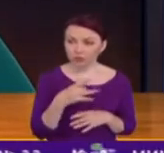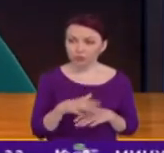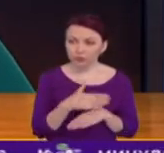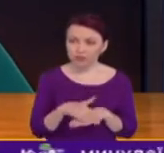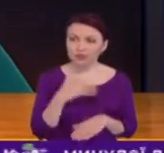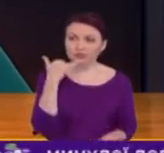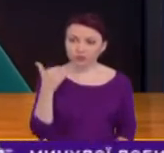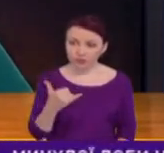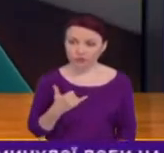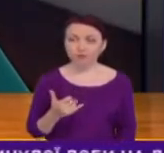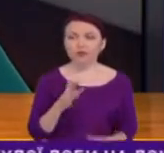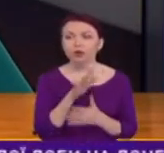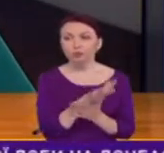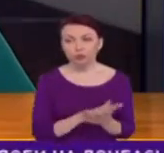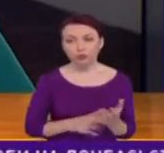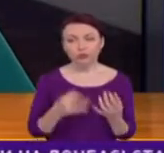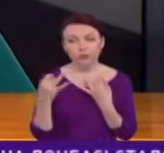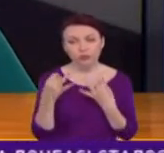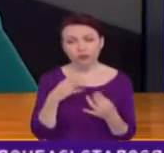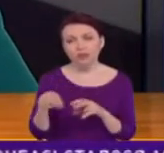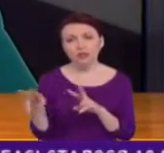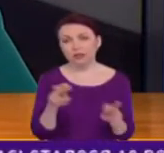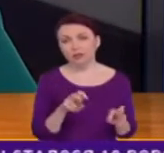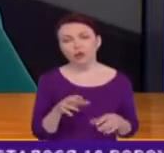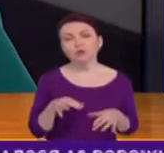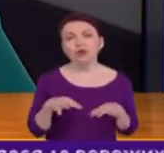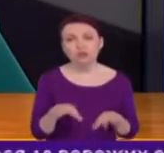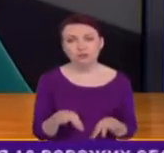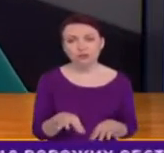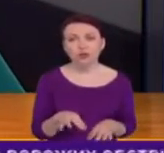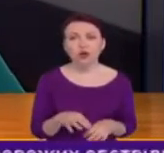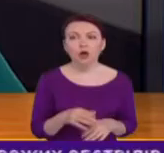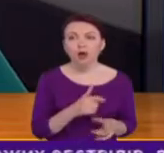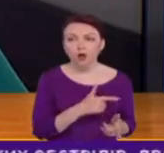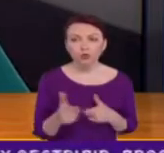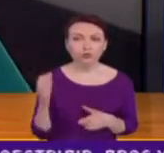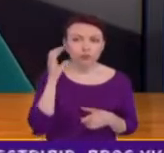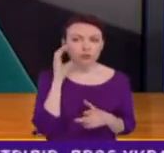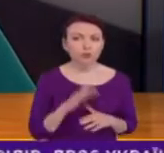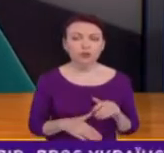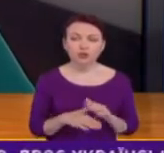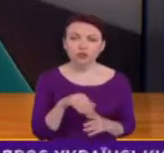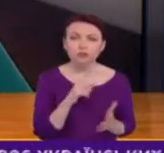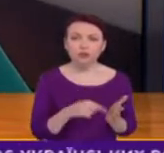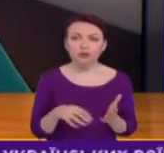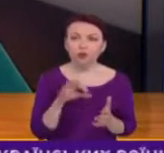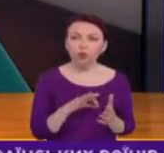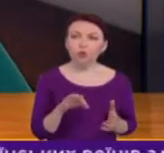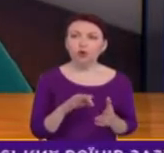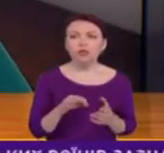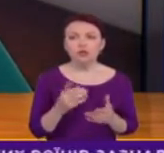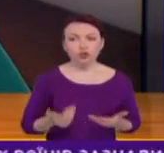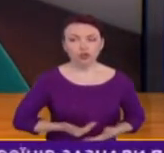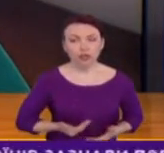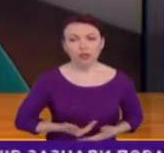долучайтеся. Ми продовжимо розмову з приводу транспорту, однак готові почути будь-які практичні питання, які стосуються Троєщини, життя на